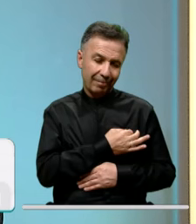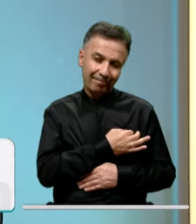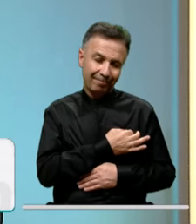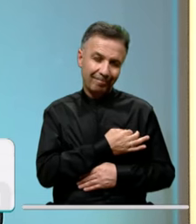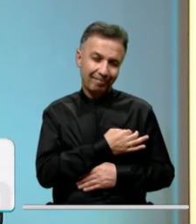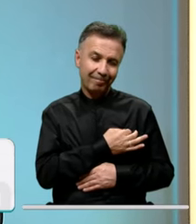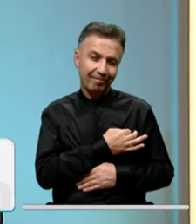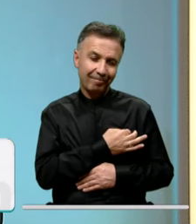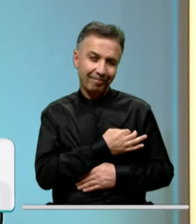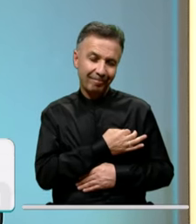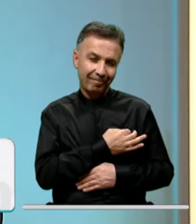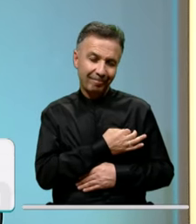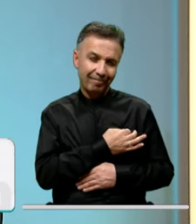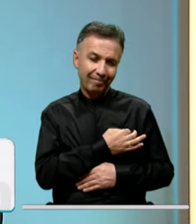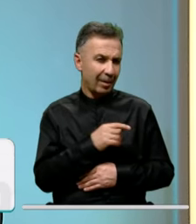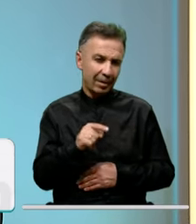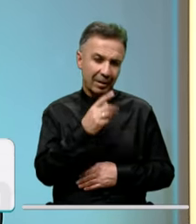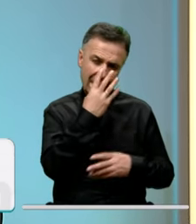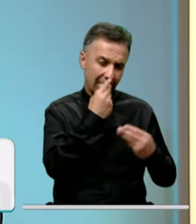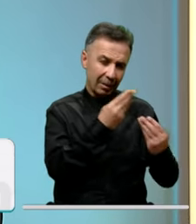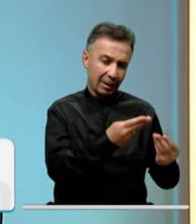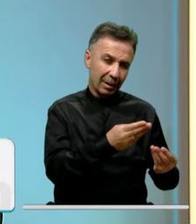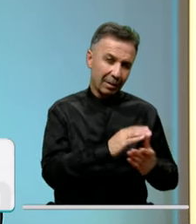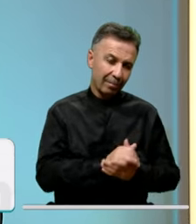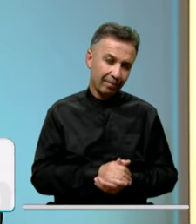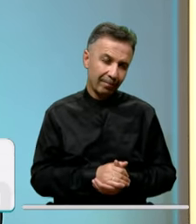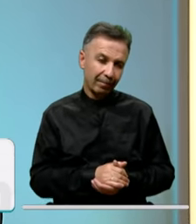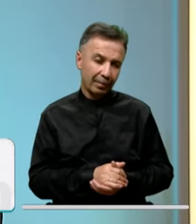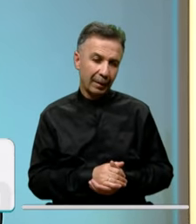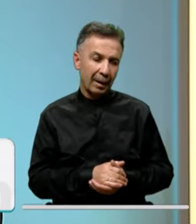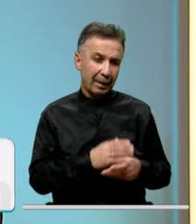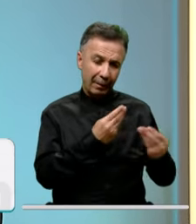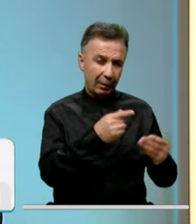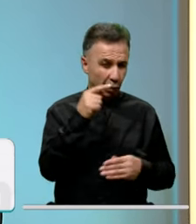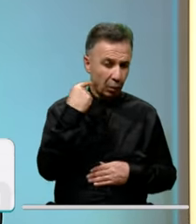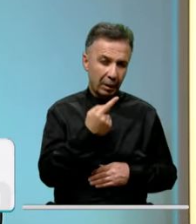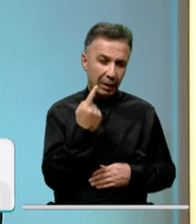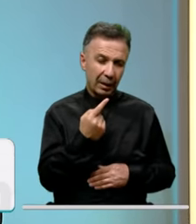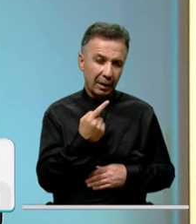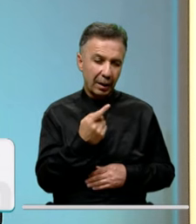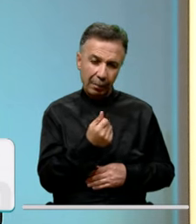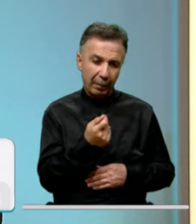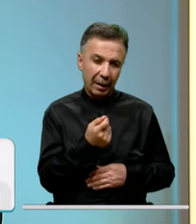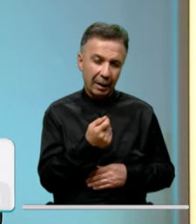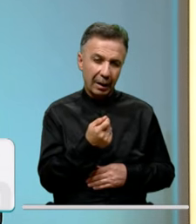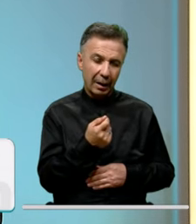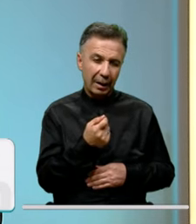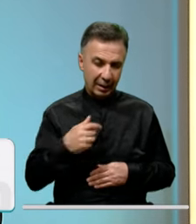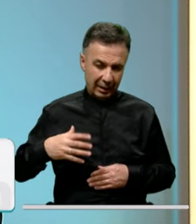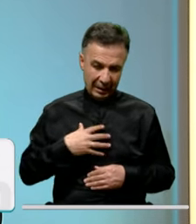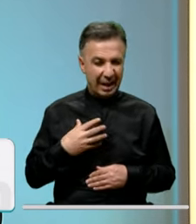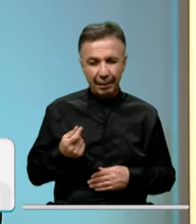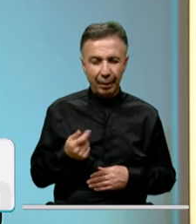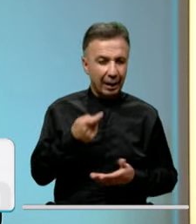taksam, sonuçta sizi hediye etmeniz gereken, siz vermeyi düşündüğünüz bir şeyi cebinizden ödemediniz. Bundan